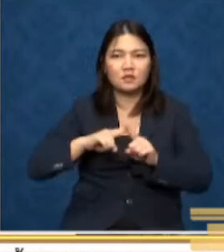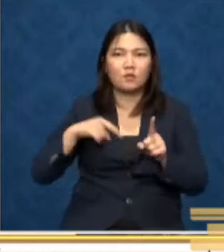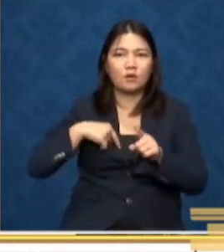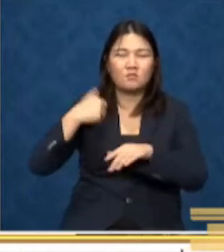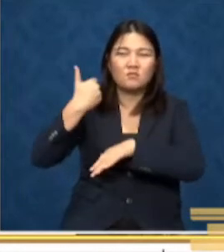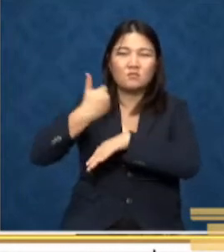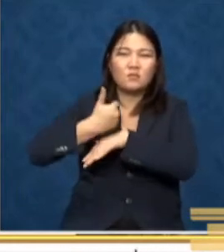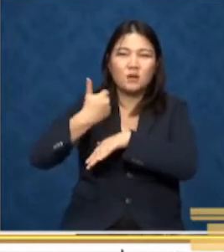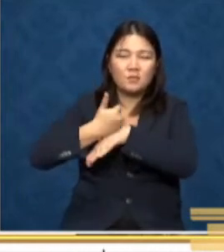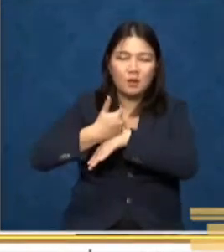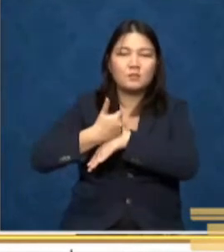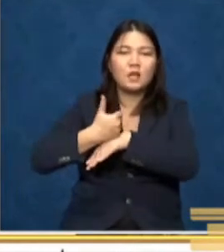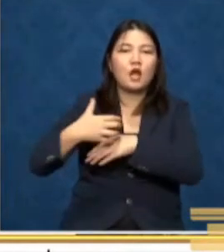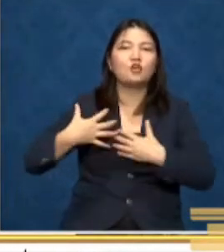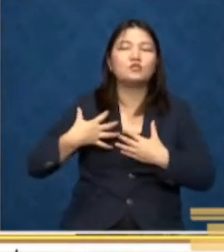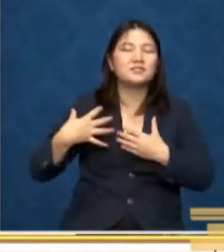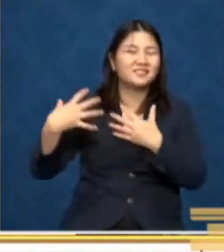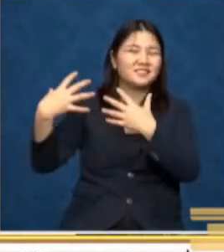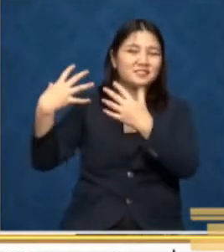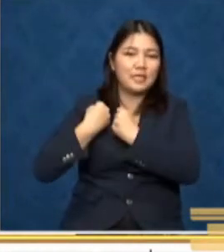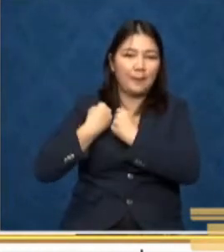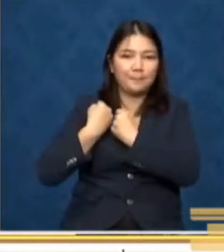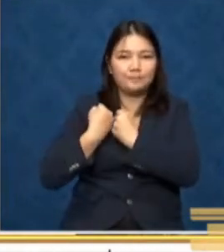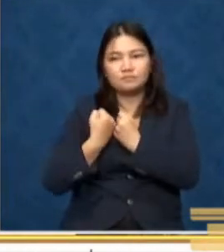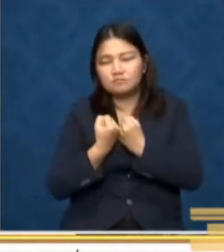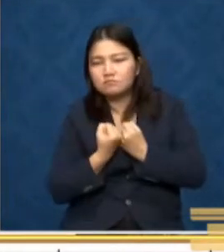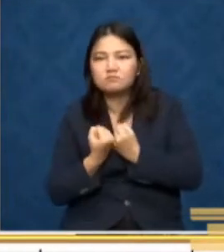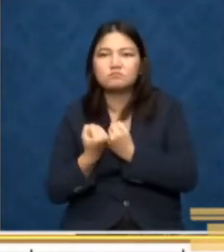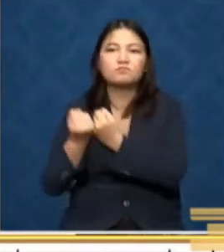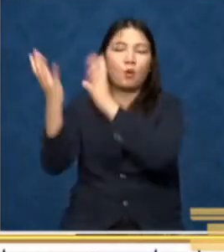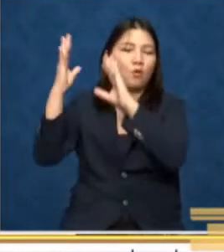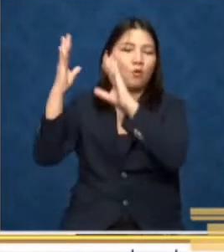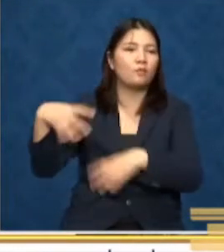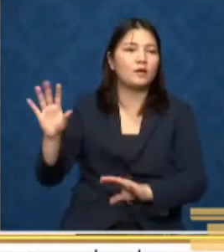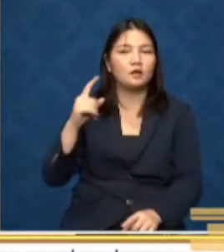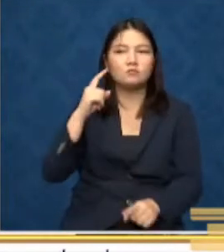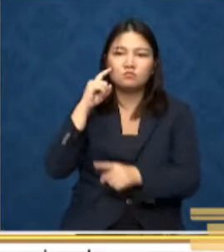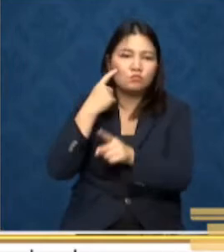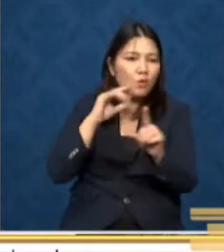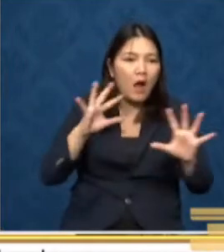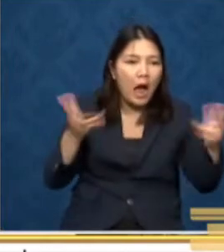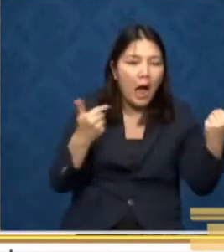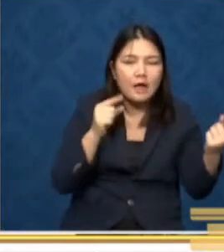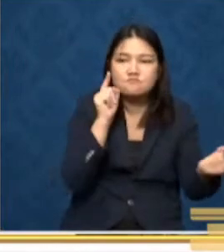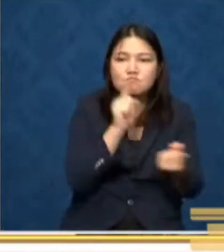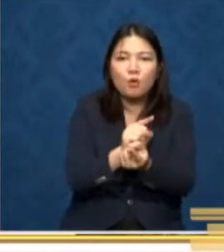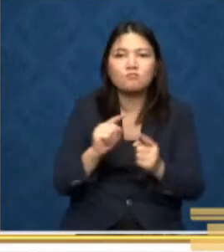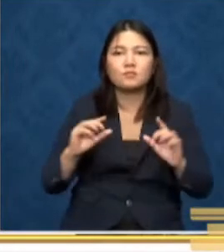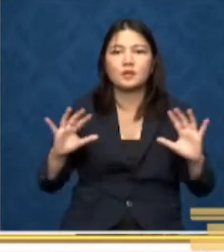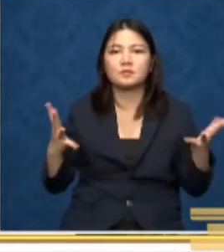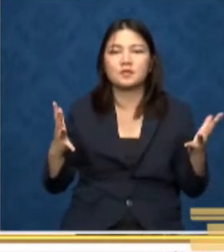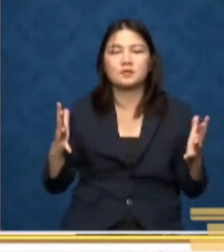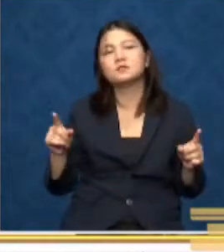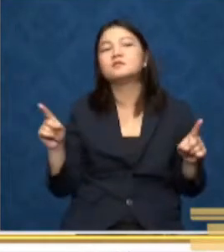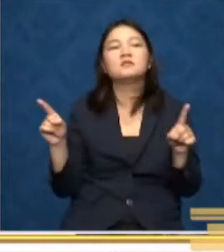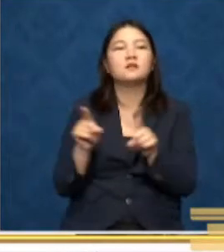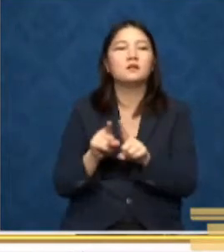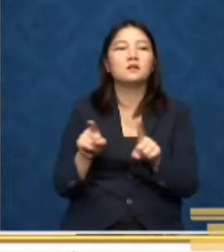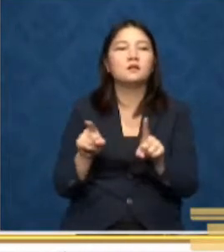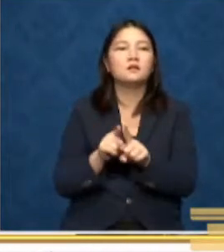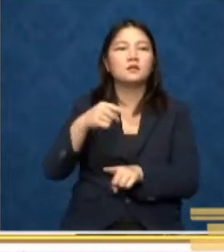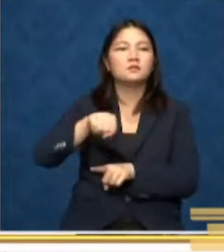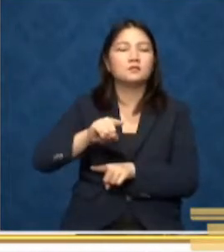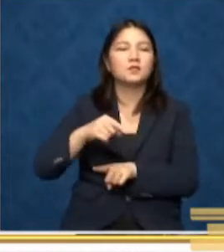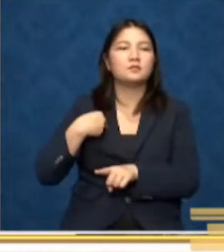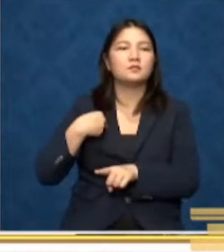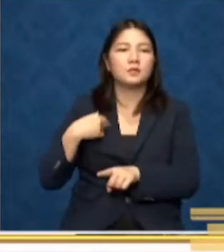ก็ถูกอุ้มหายไปหลังจากจอมพลผินชุนวันซึ่งเป็นคุณทวดของท่าน